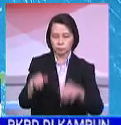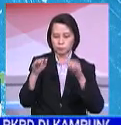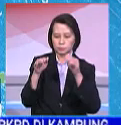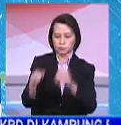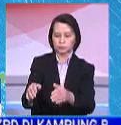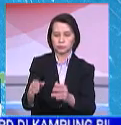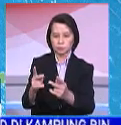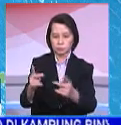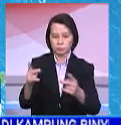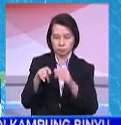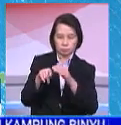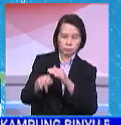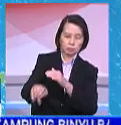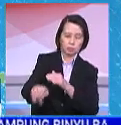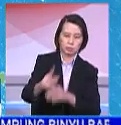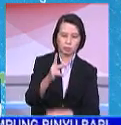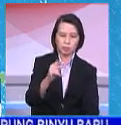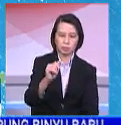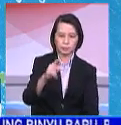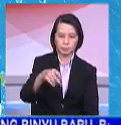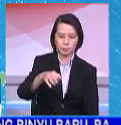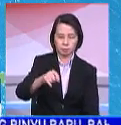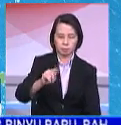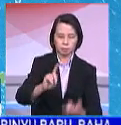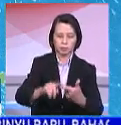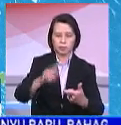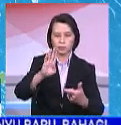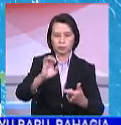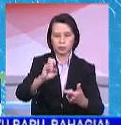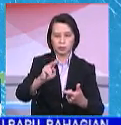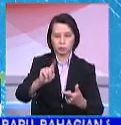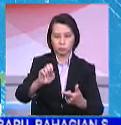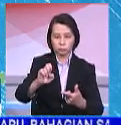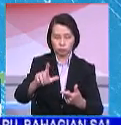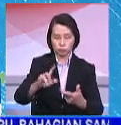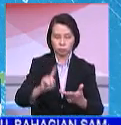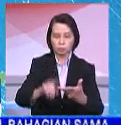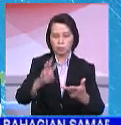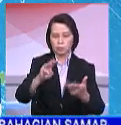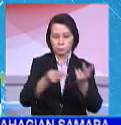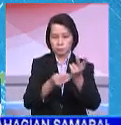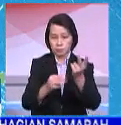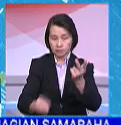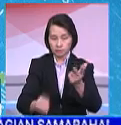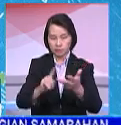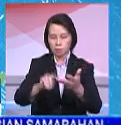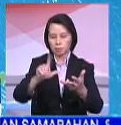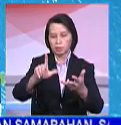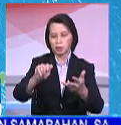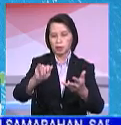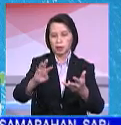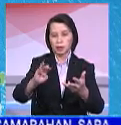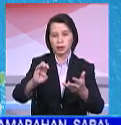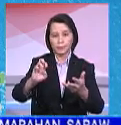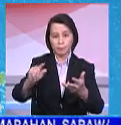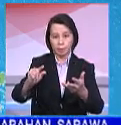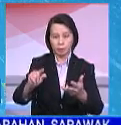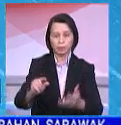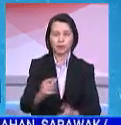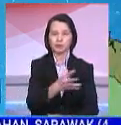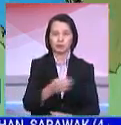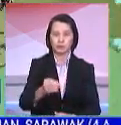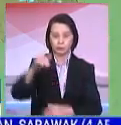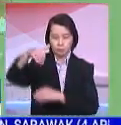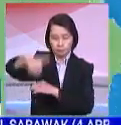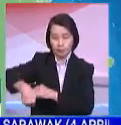di kawasan pedalaman Kapit, Bintulu, Miri dan juga Limbang. Bagi ramalan cuaca malam ini pula, Met Malaysia